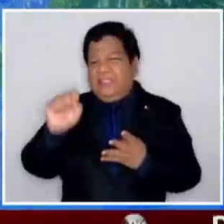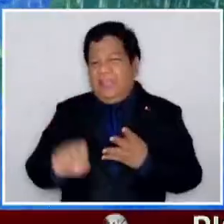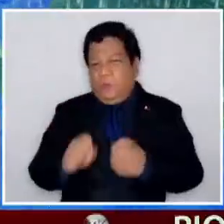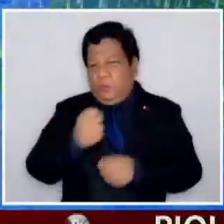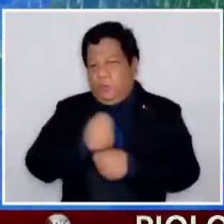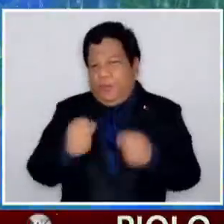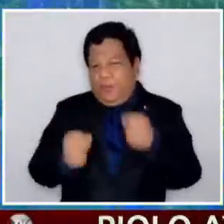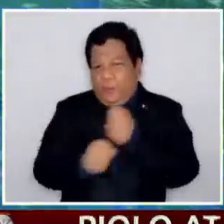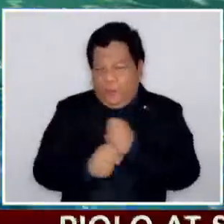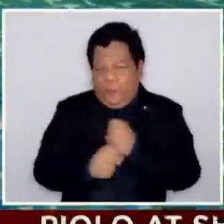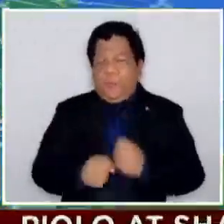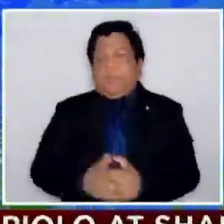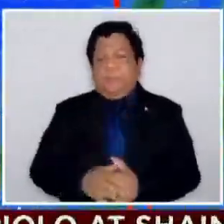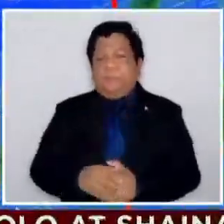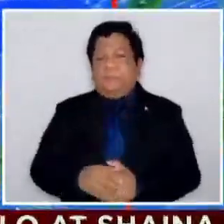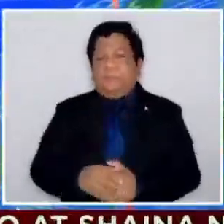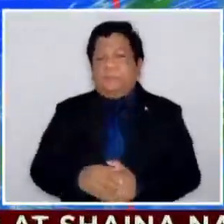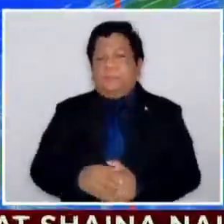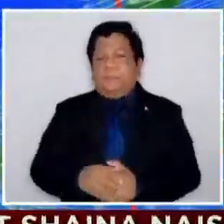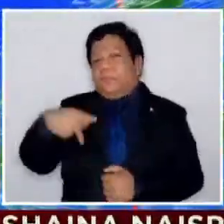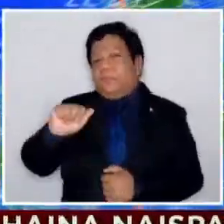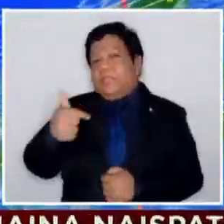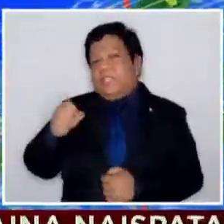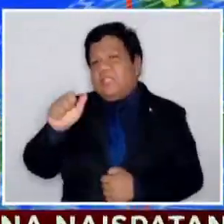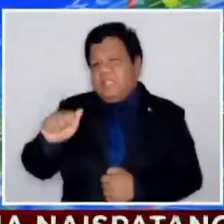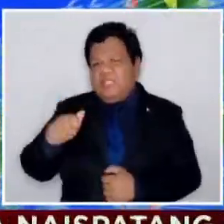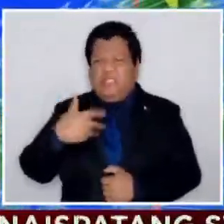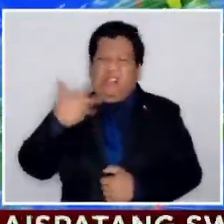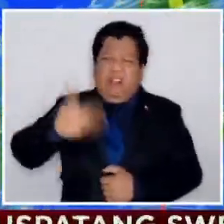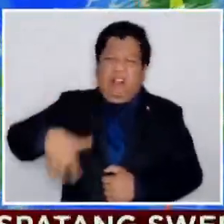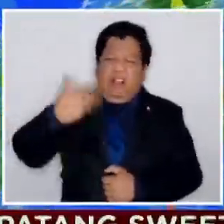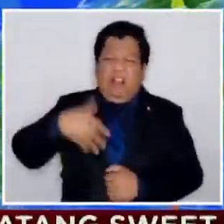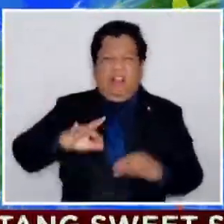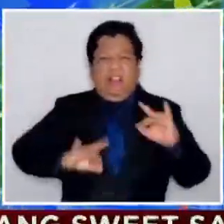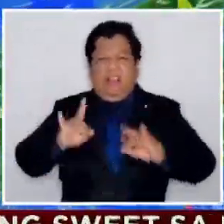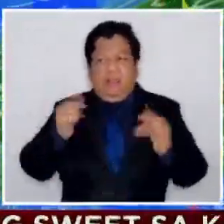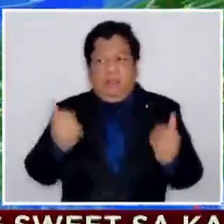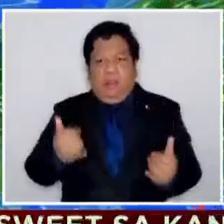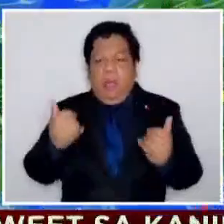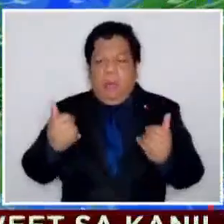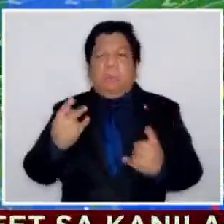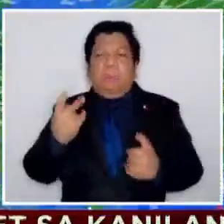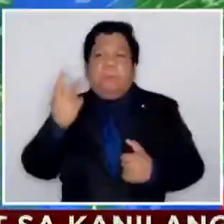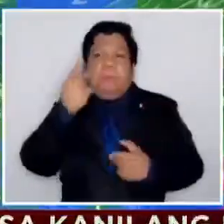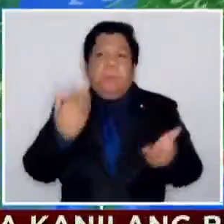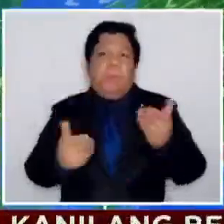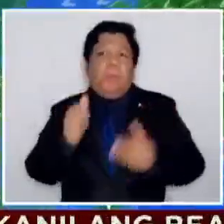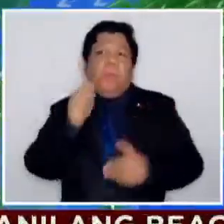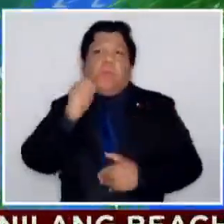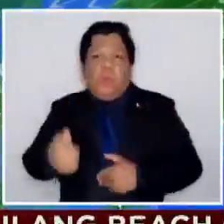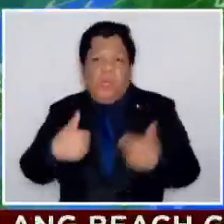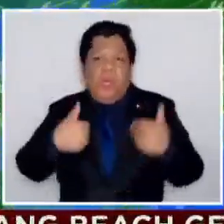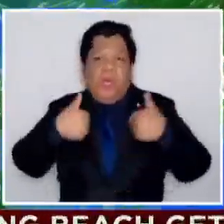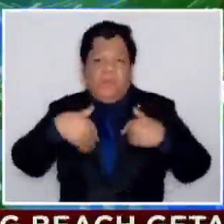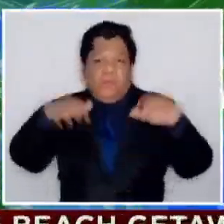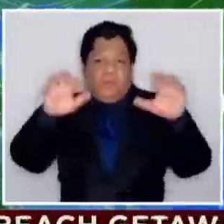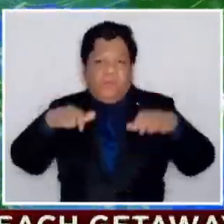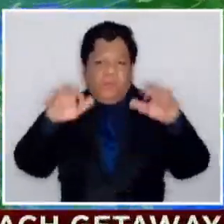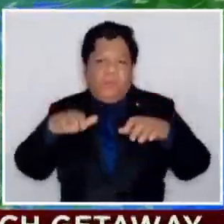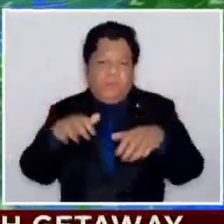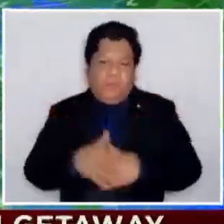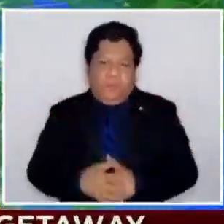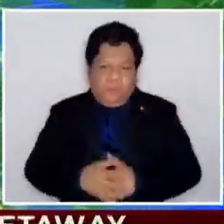PAGASA, mainit at maalinsangan kasi ang panahon sa Mindanao ngayon, kaya mataas ang tsansa ng thunderstorms tuwing hapon.